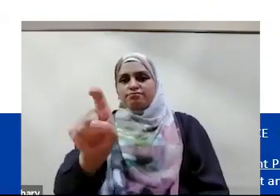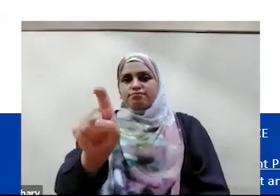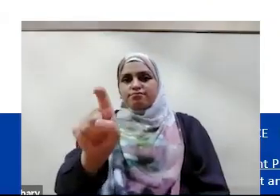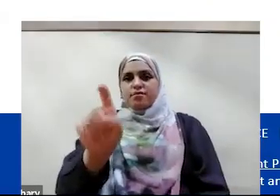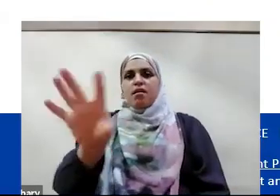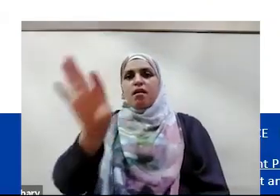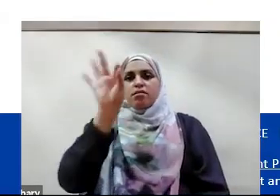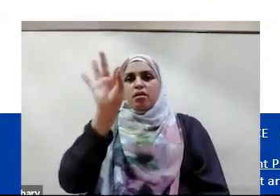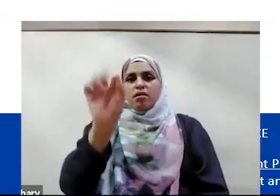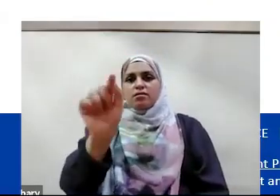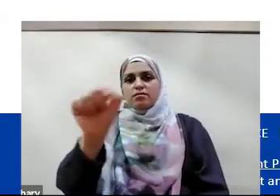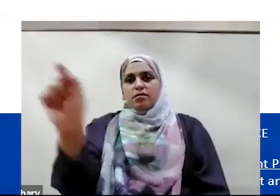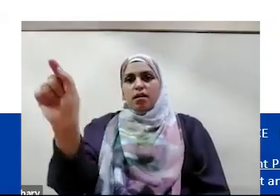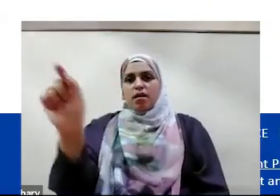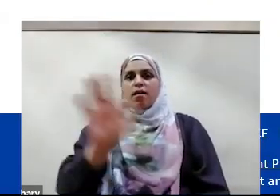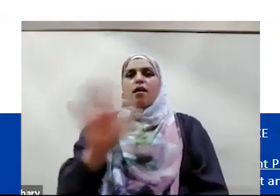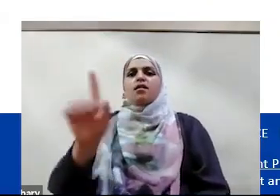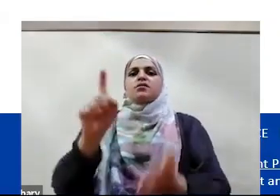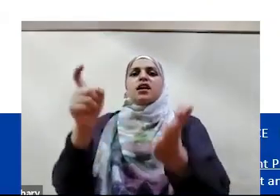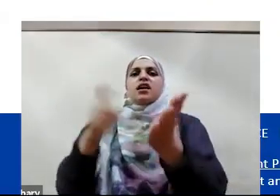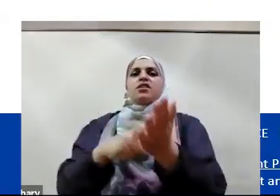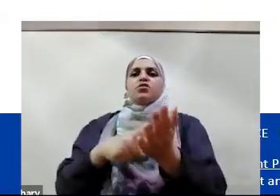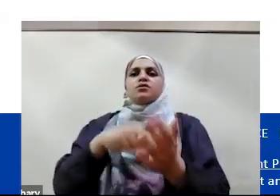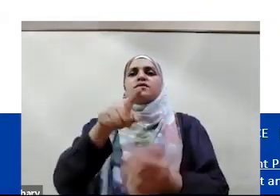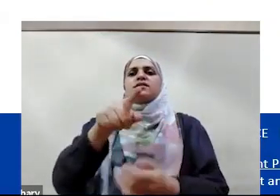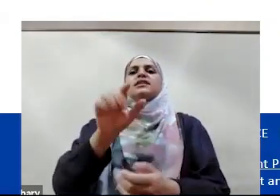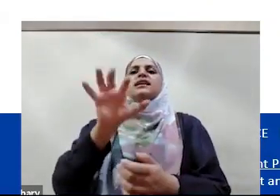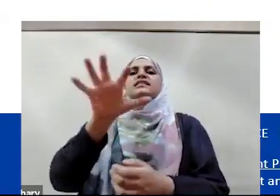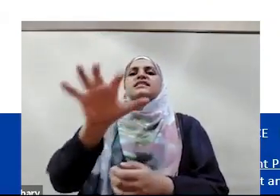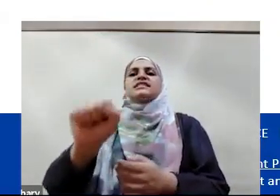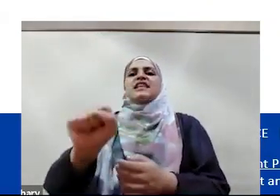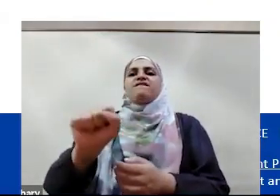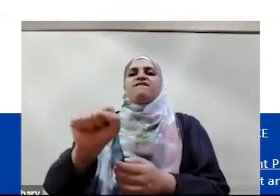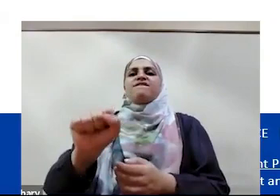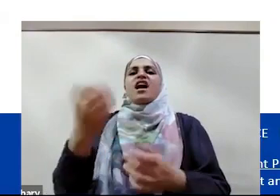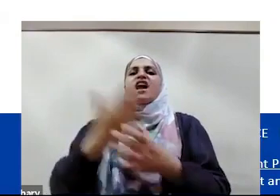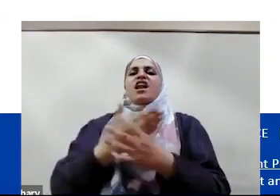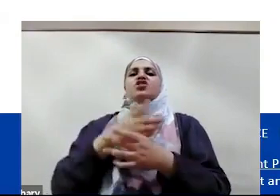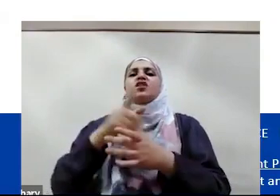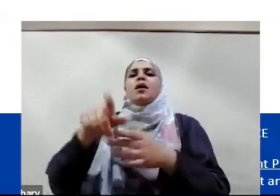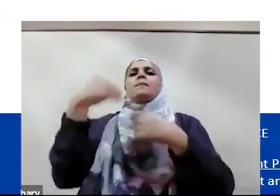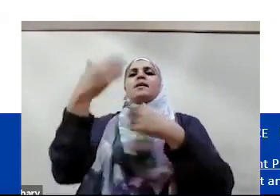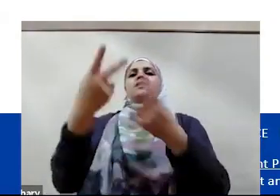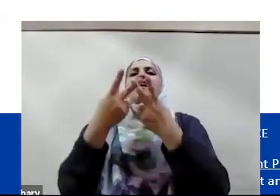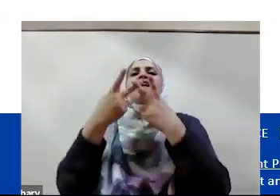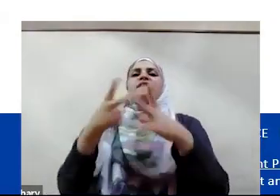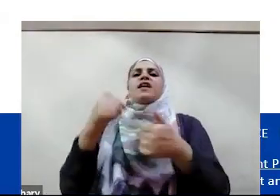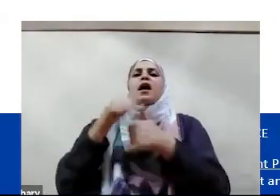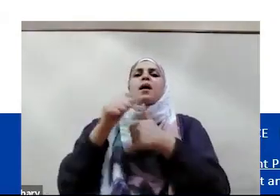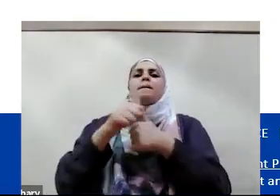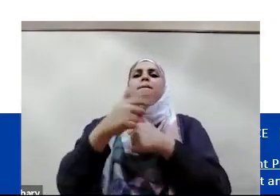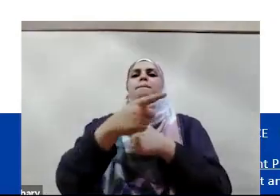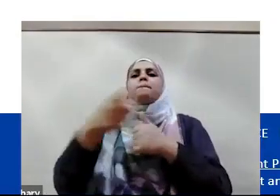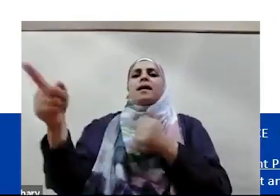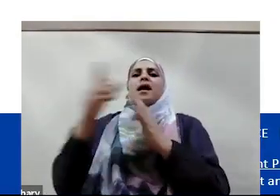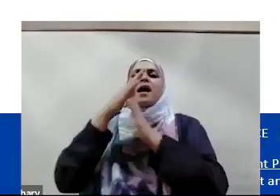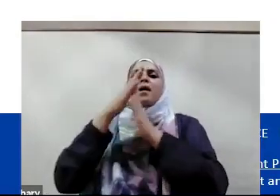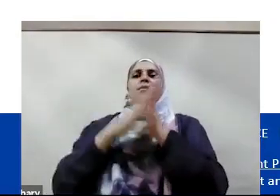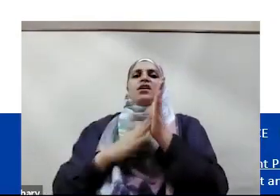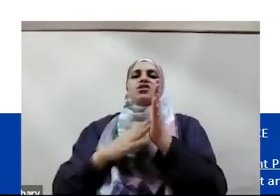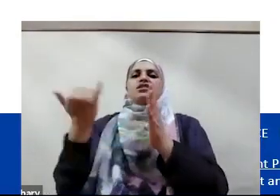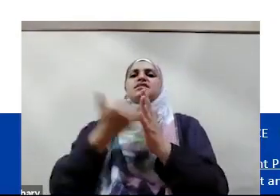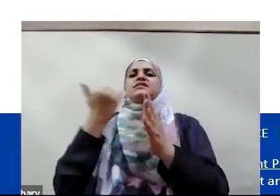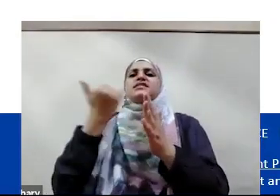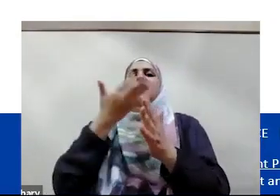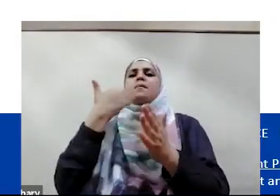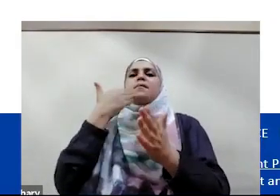أختارها وأدوس سيف علشان يقدر إن هو يفتح لي بقية الأبليكيشن بتاعي بقى من غير